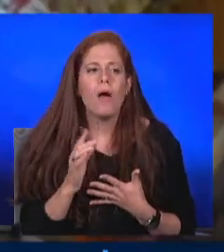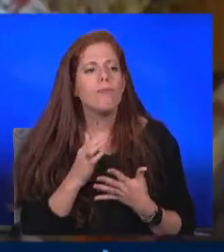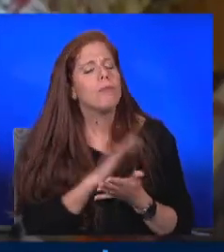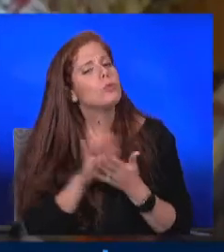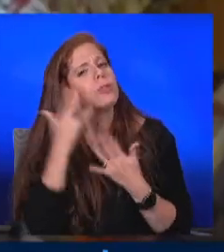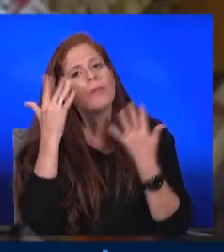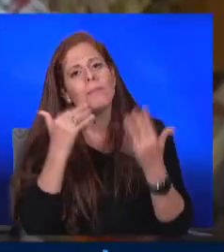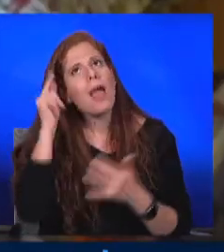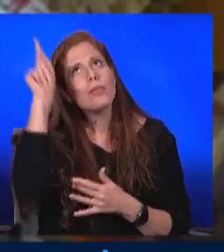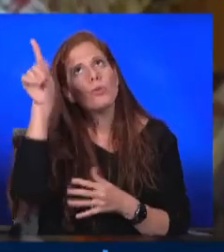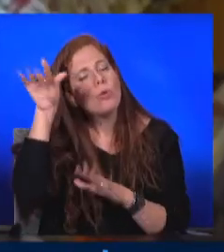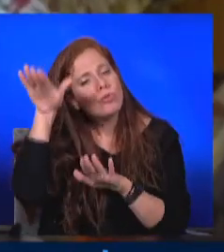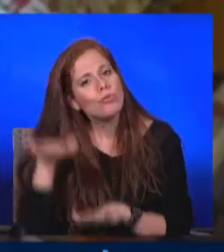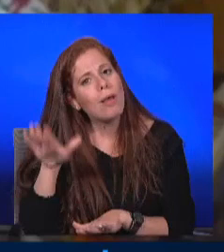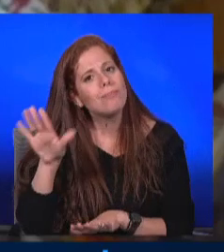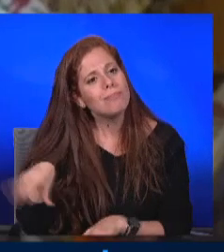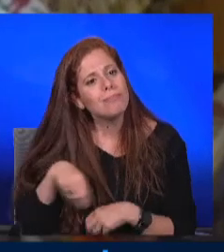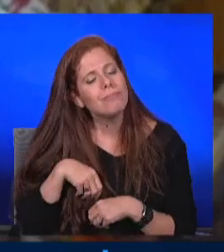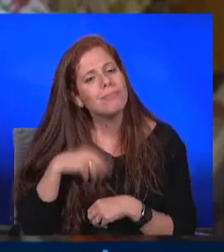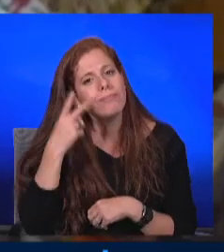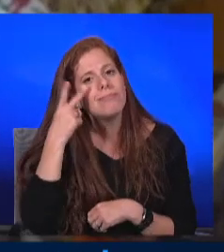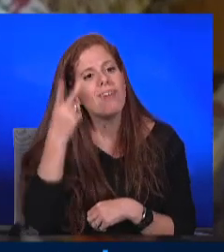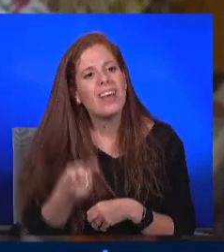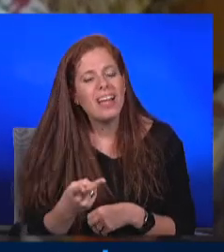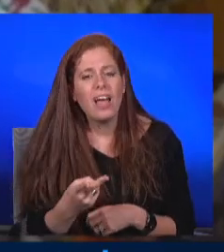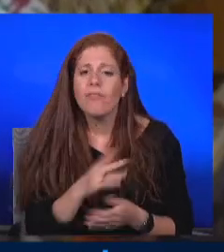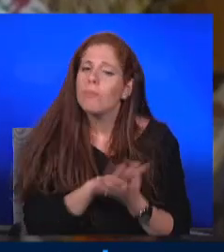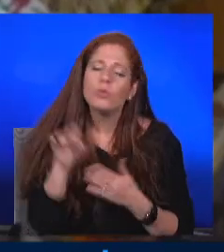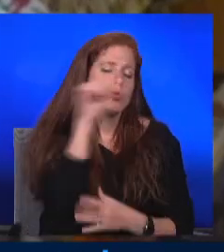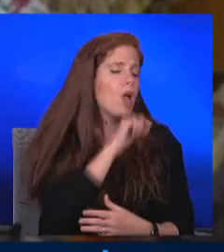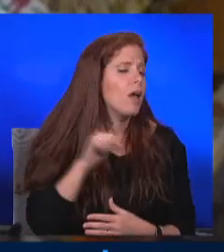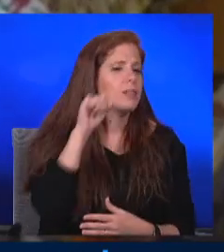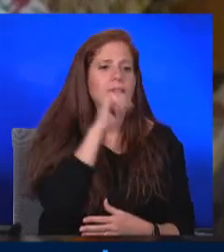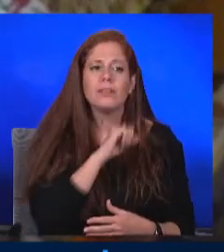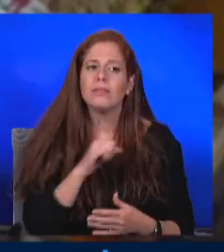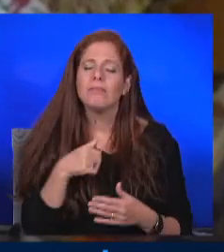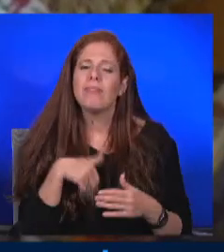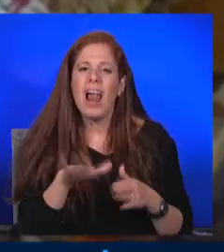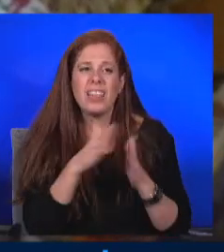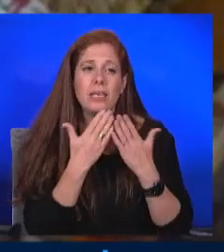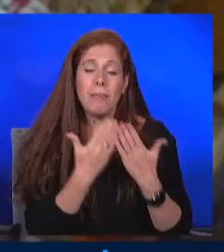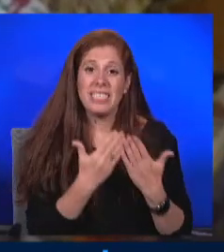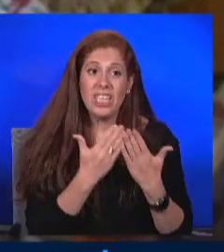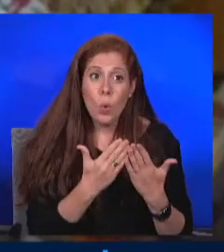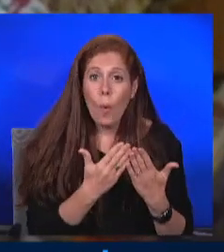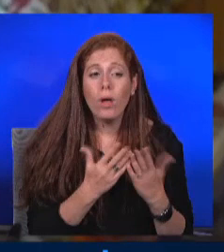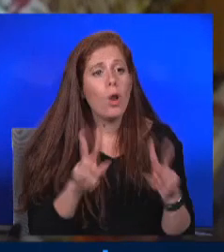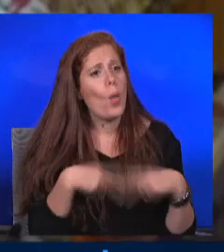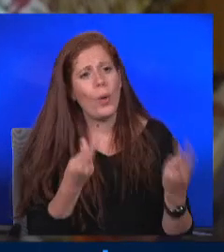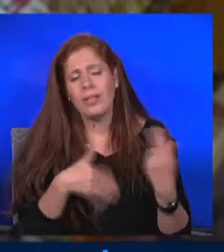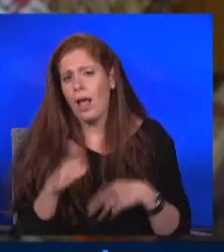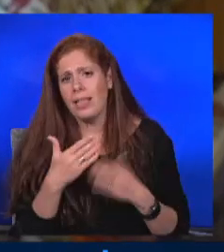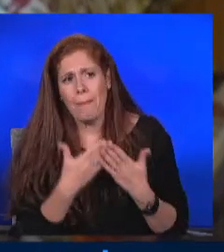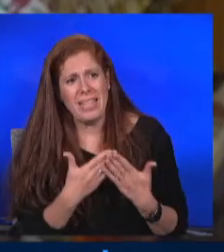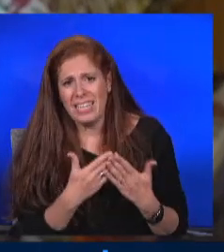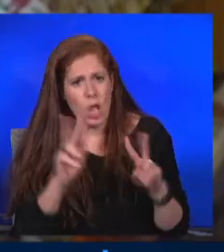אותו גם שם, מבקר גם אותנו, ופשוט שרתי. הלכתי עם הסידור, לא אחת ללכת לבית הכנסת, לא